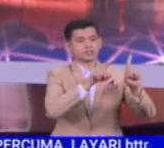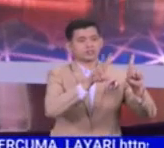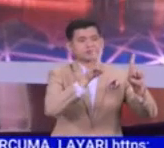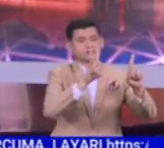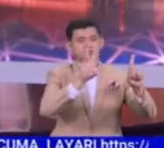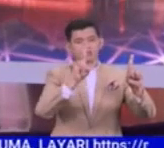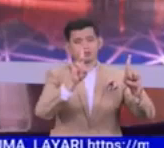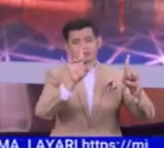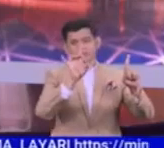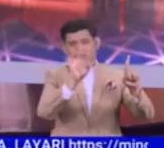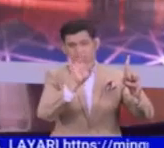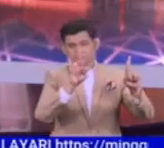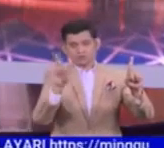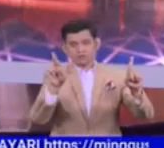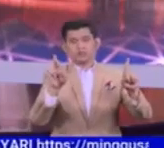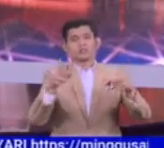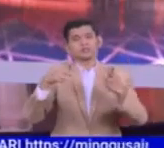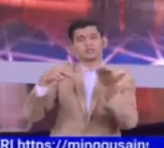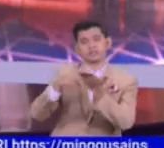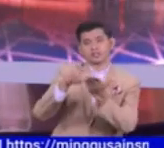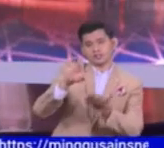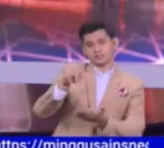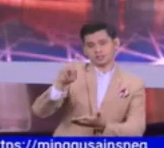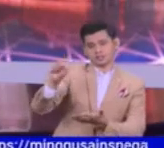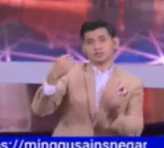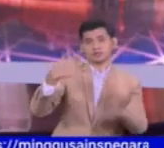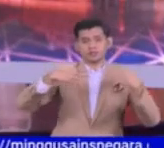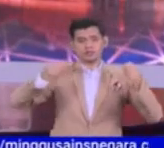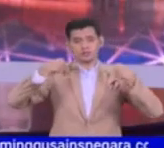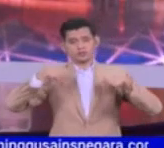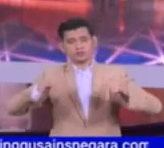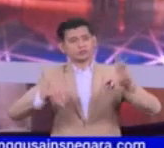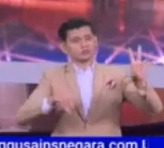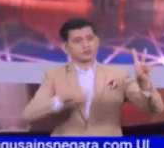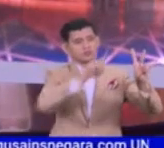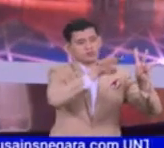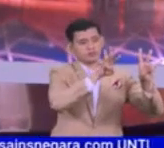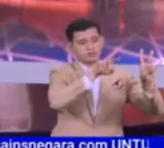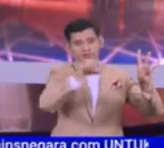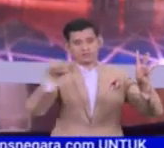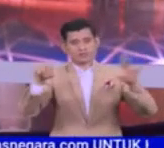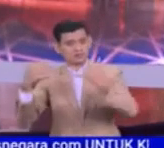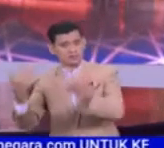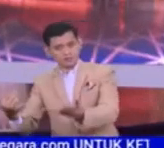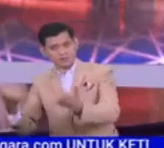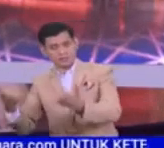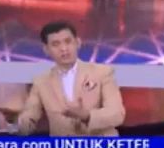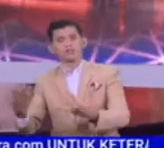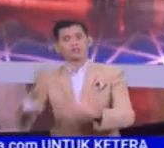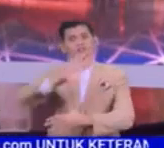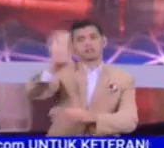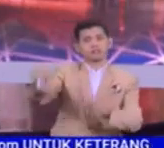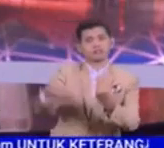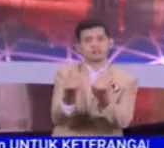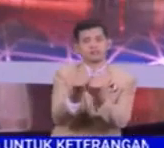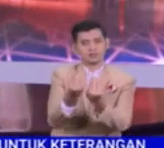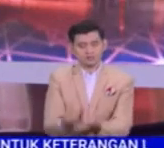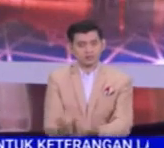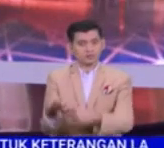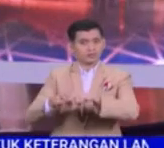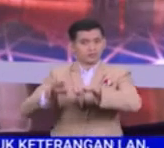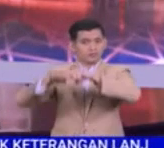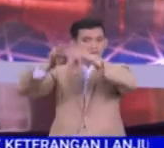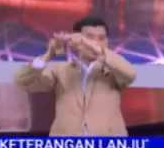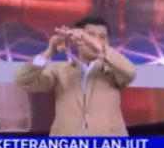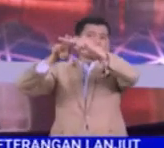168,067 keping tiket ETS telah terjual sejak 23 April hingga kini. Malah angka berkenaan lebih tinggi berbanding 2